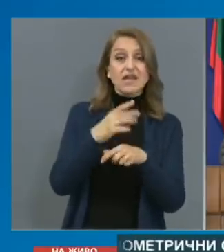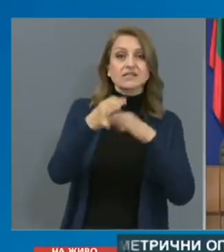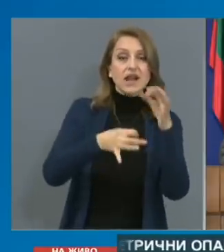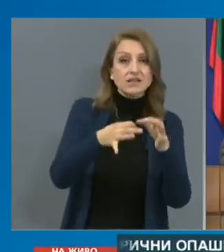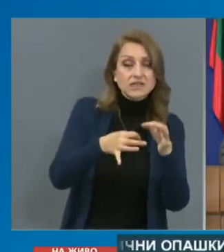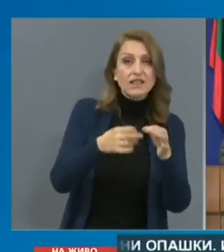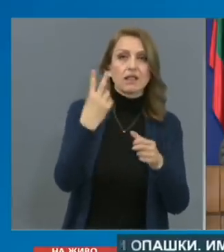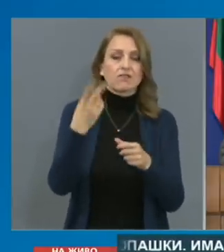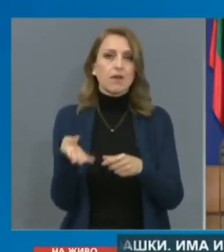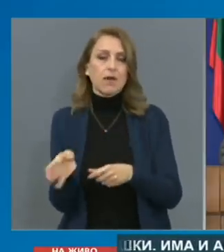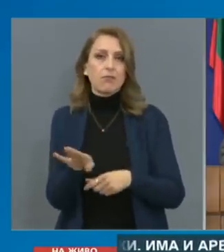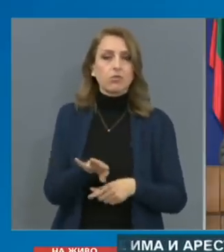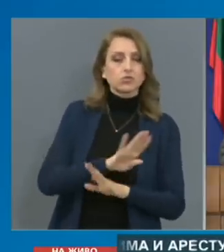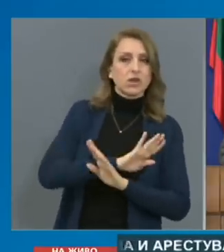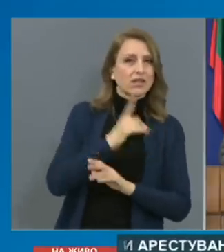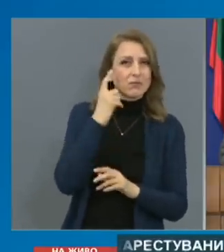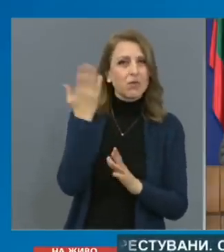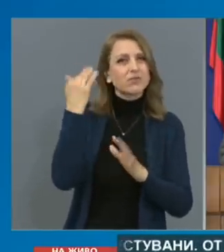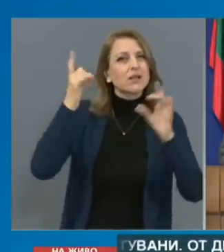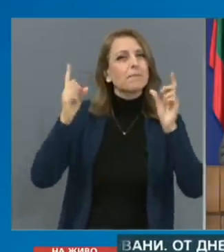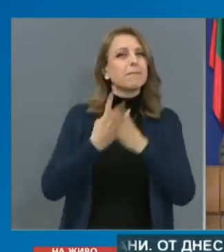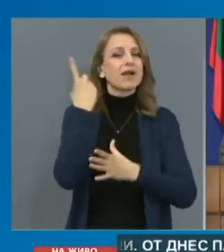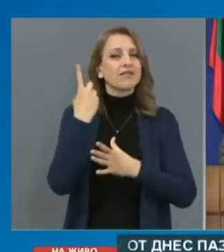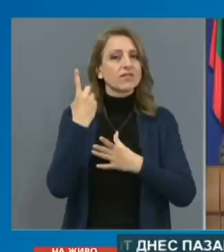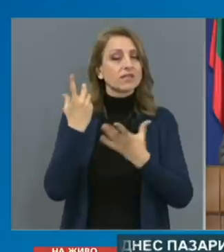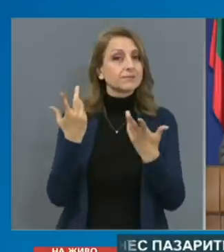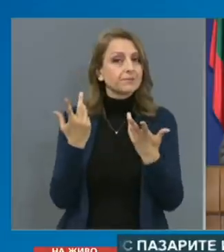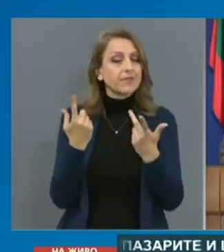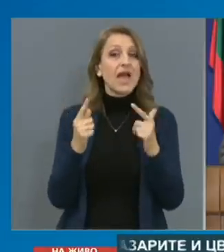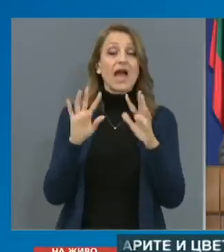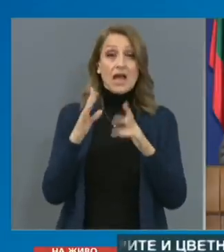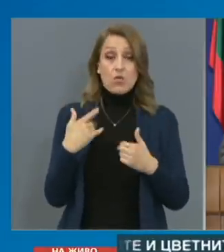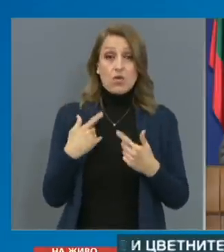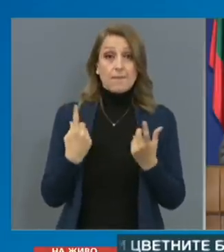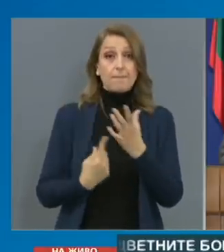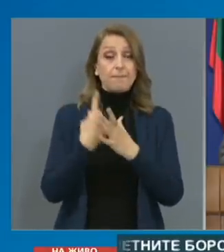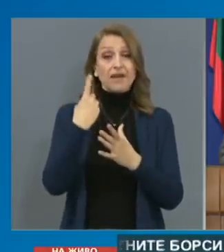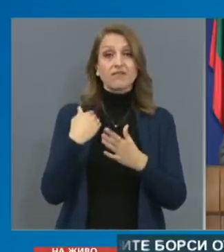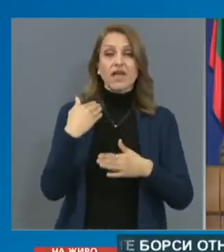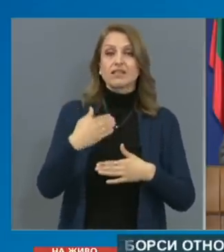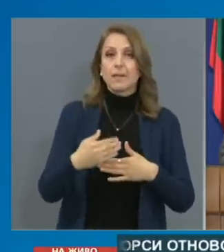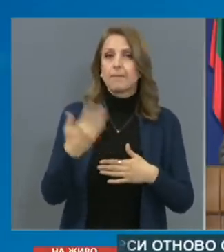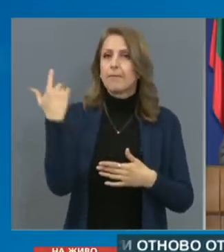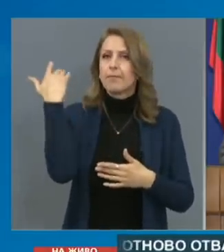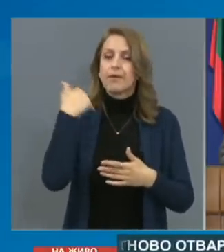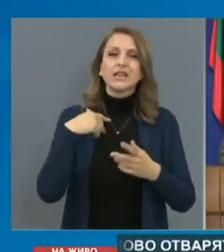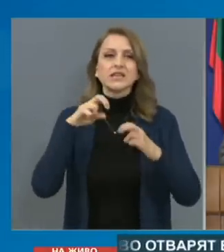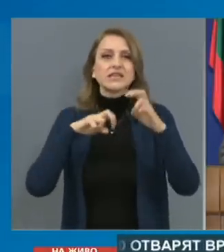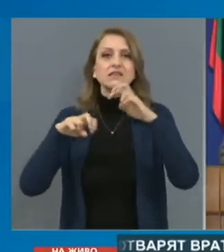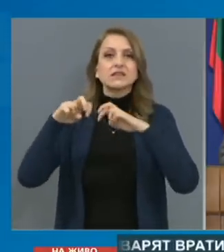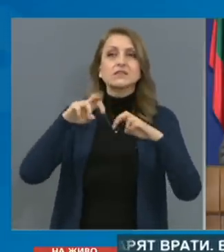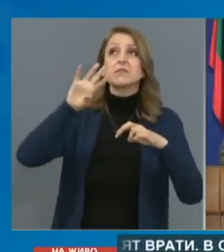починали. Така че, ако в първия етап ние търсахме активно